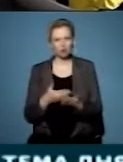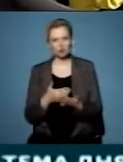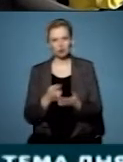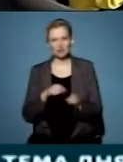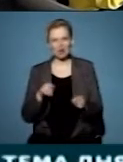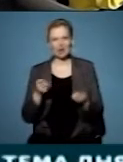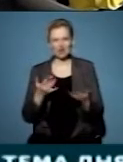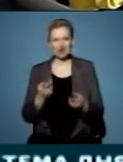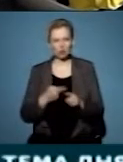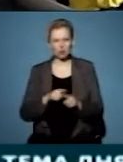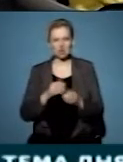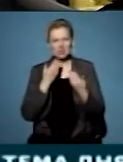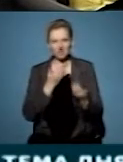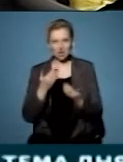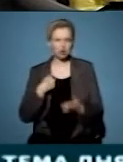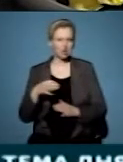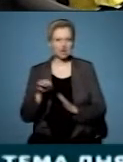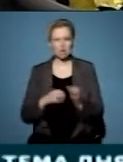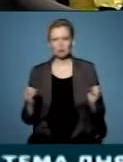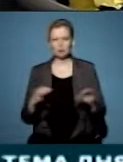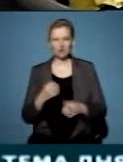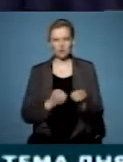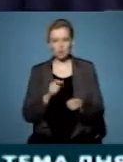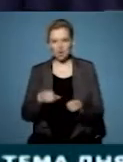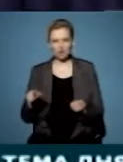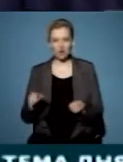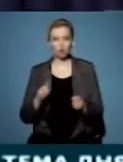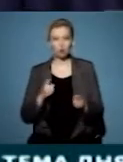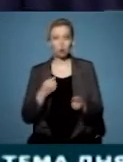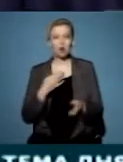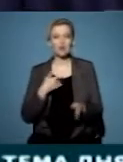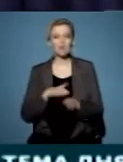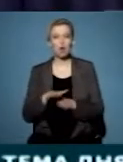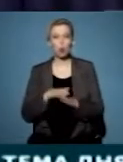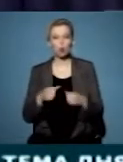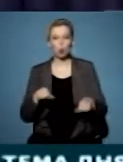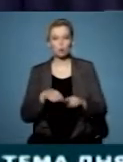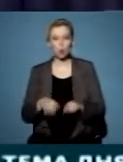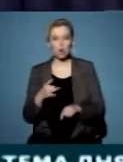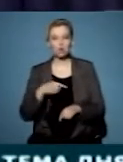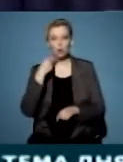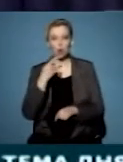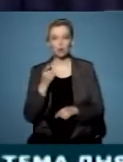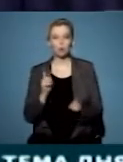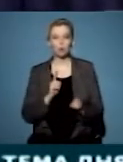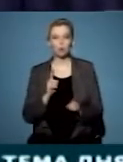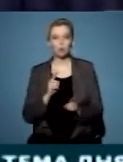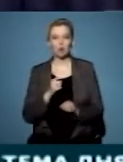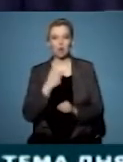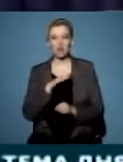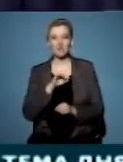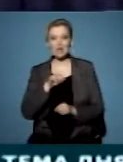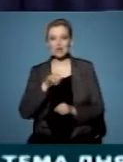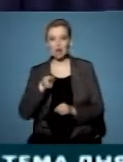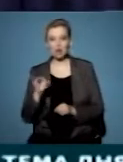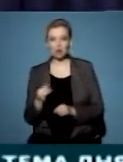деяка кількість оцих звернень, я зразу збирала перевізників. Чому я на виконкомі цього разу заявляла і говорила пану Віталію про те,